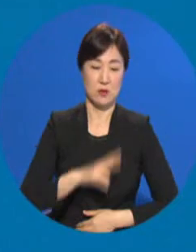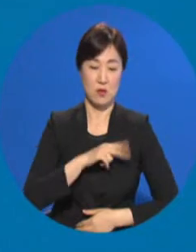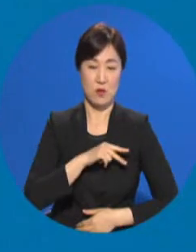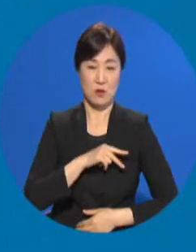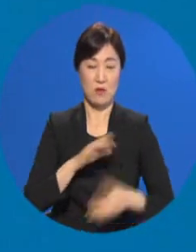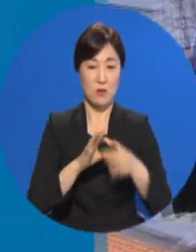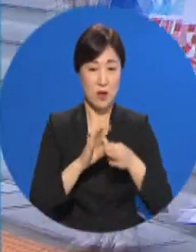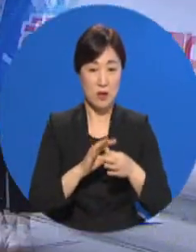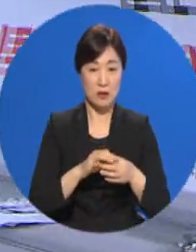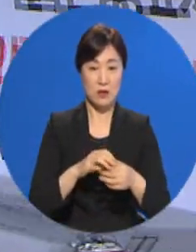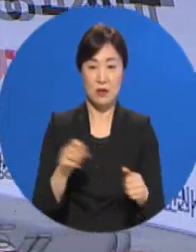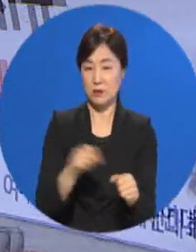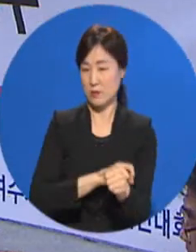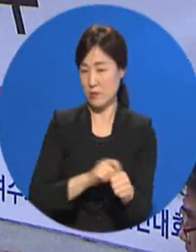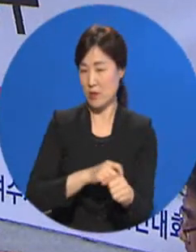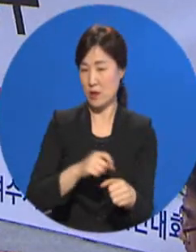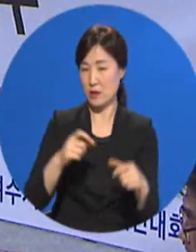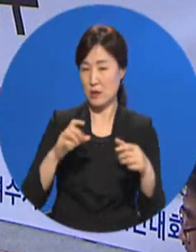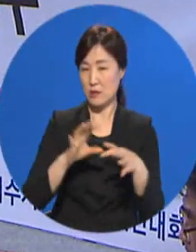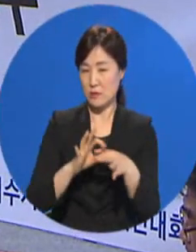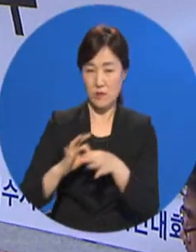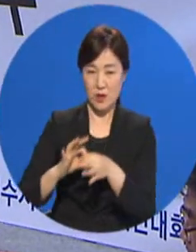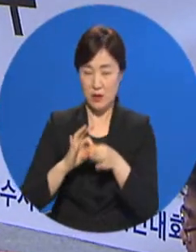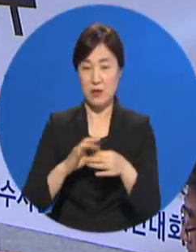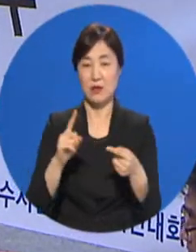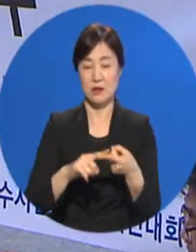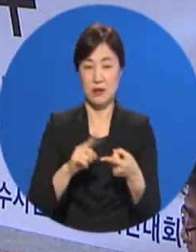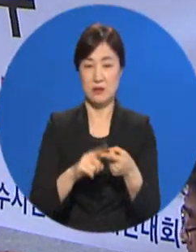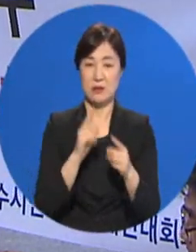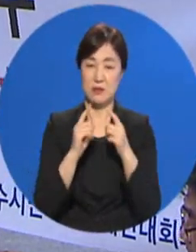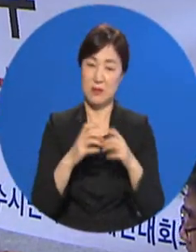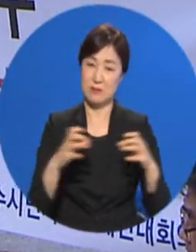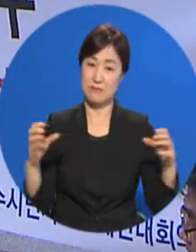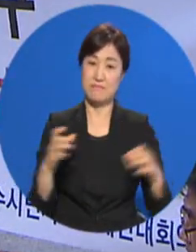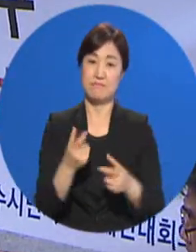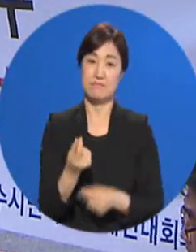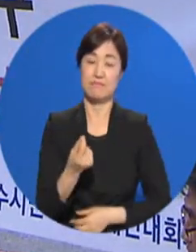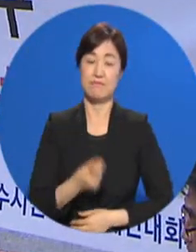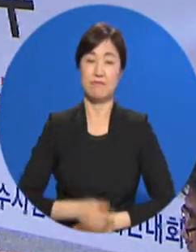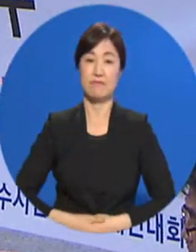상포지구를 둘러싼 논란은 계속될 것으로 보입니다. MBC 뉴스 문형철입니다.